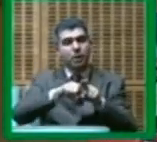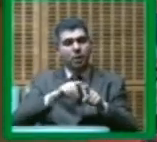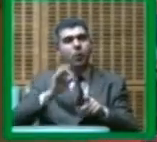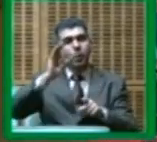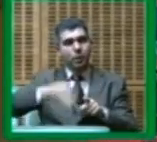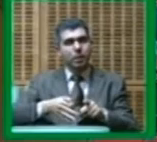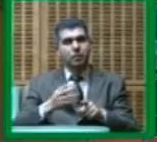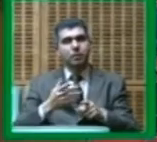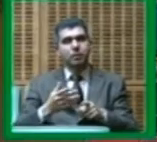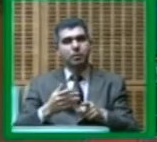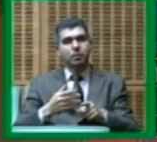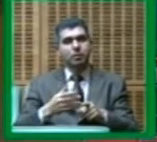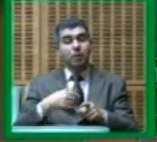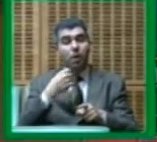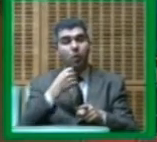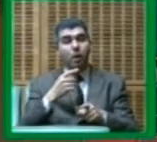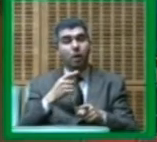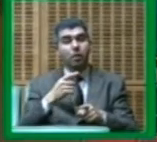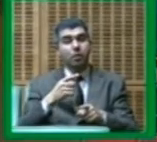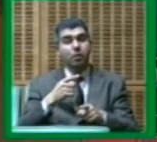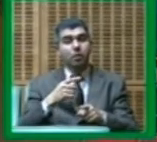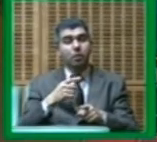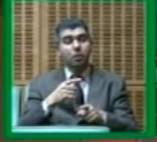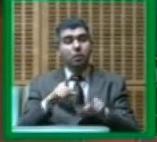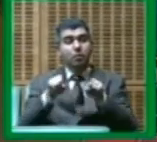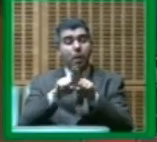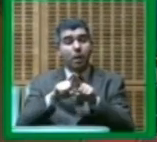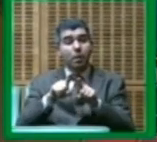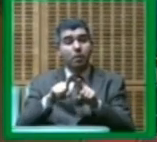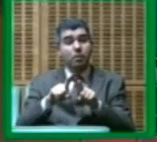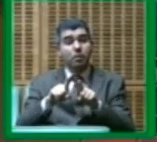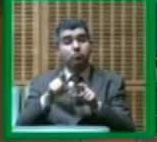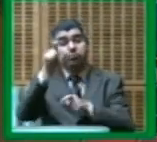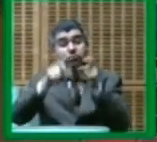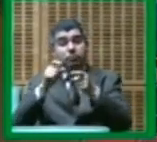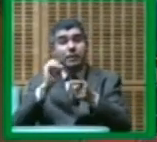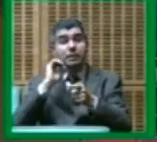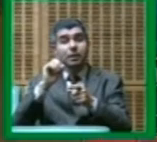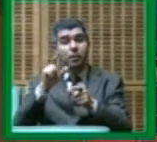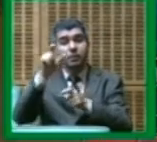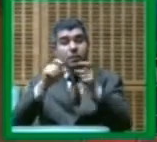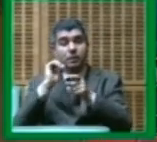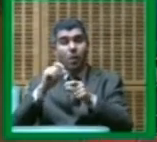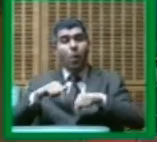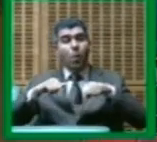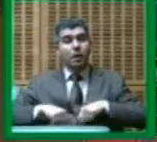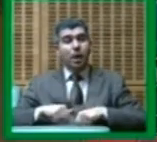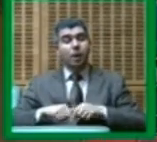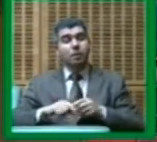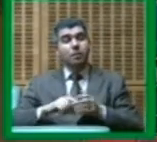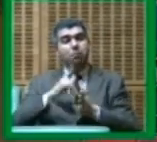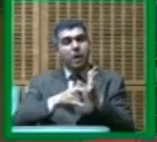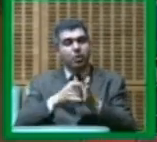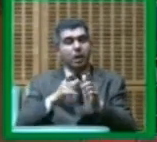لكم يعني اولا هذوك ناس الميتيو كيخبروا بعدا، هذوك كيقوموا بالدور ديال التجهيز، كيتابعوا الحركيه ديال